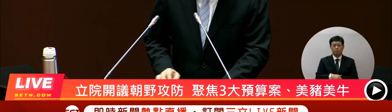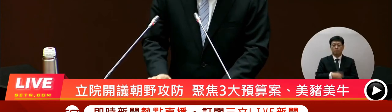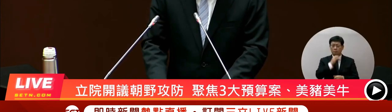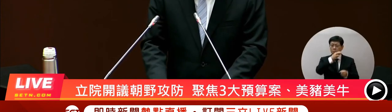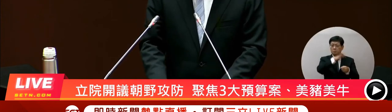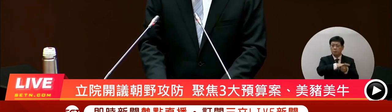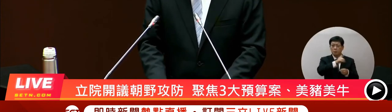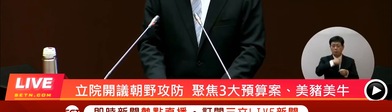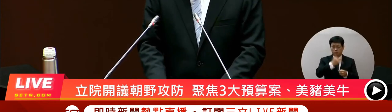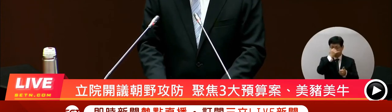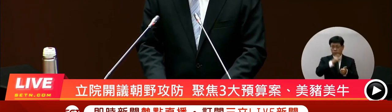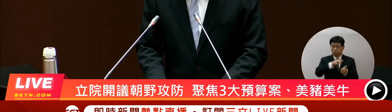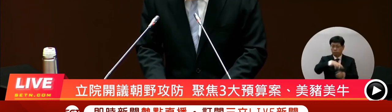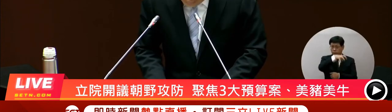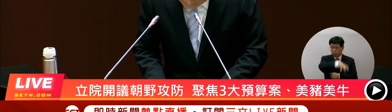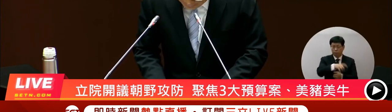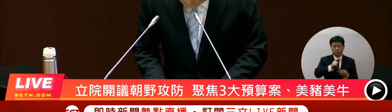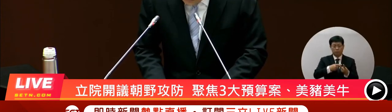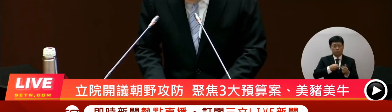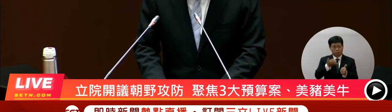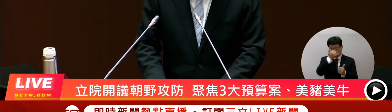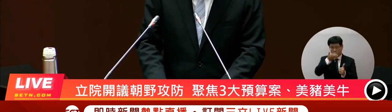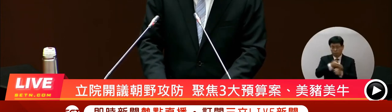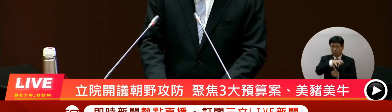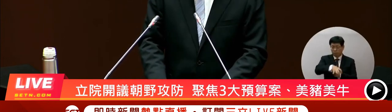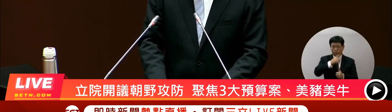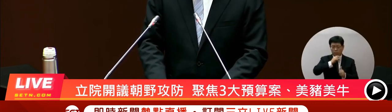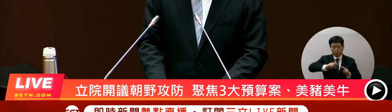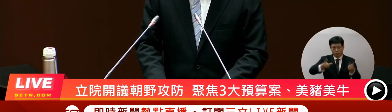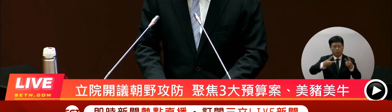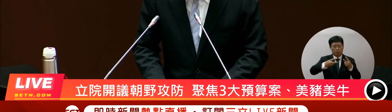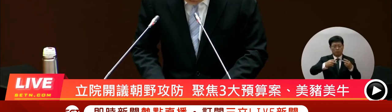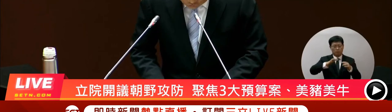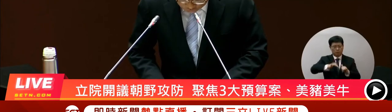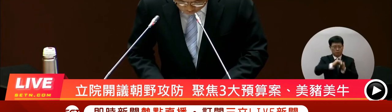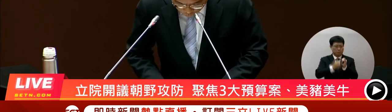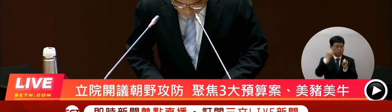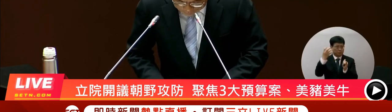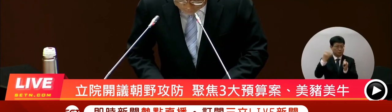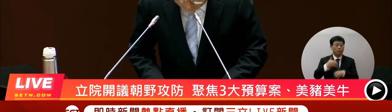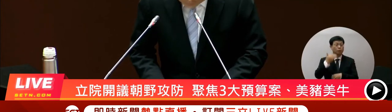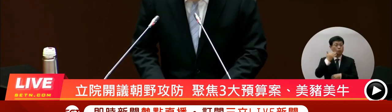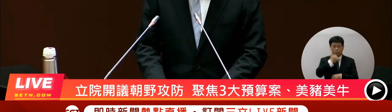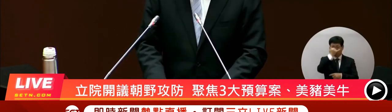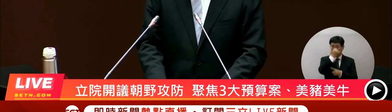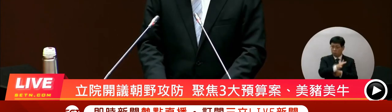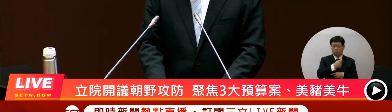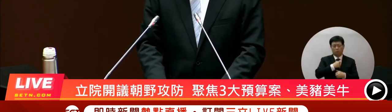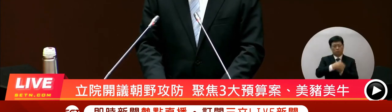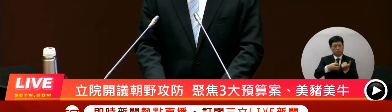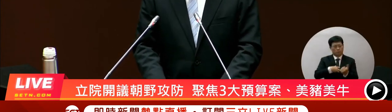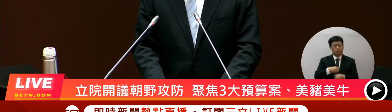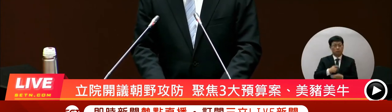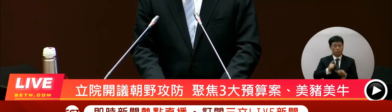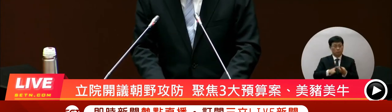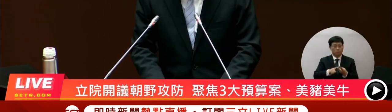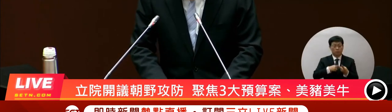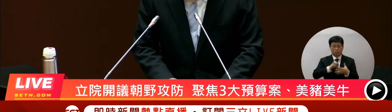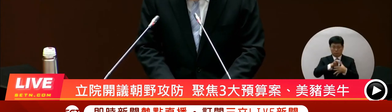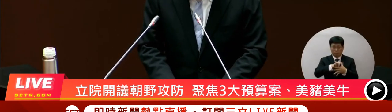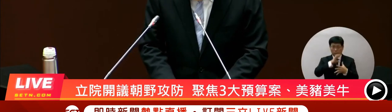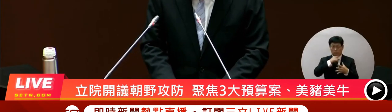助养猪场、屠宰场现代化、猪只死亡强制保险、肉品